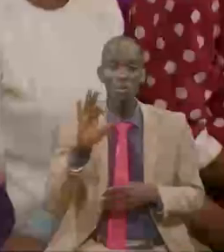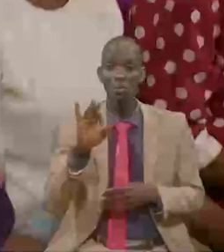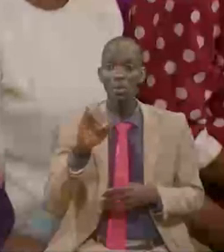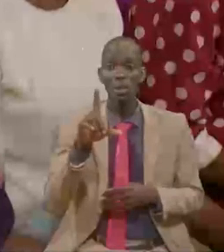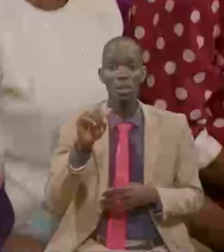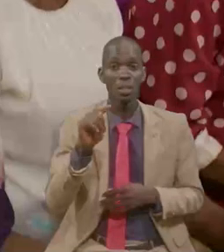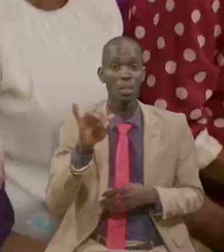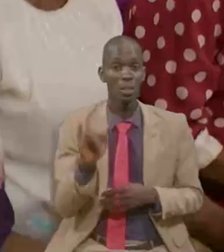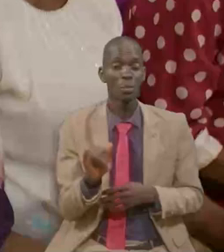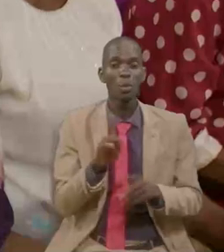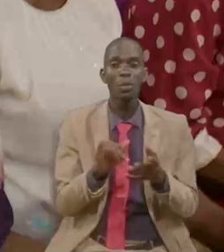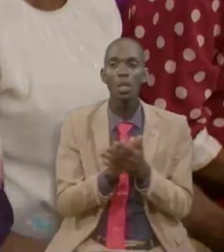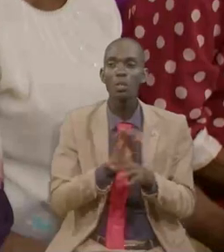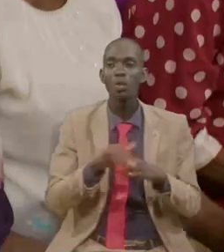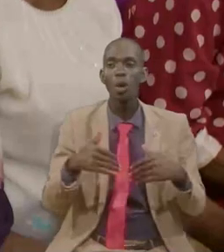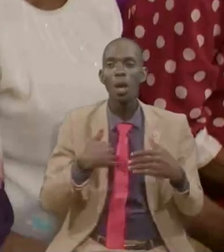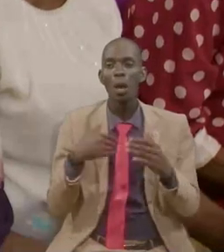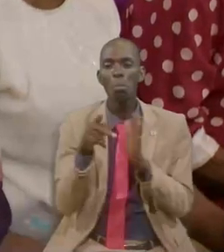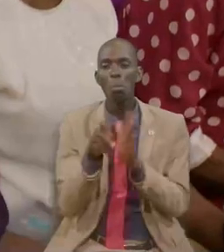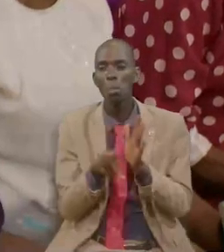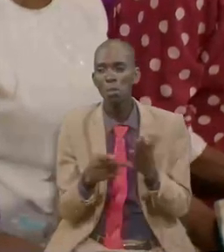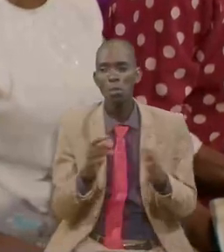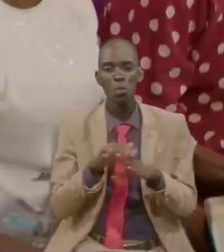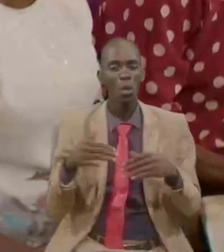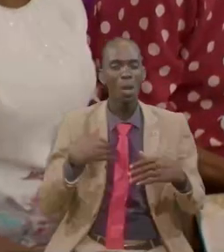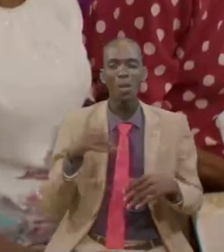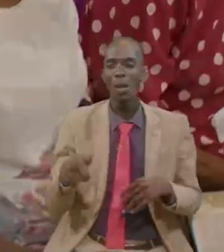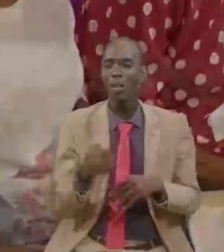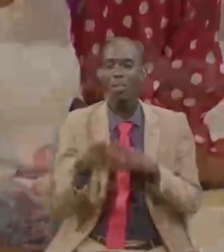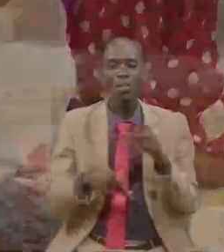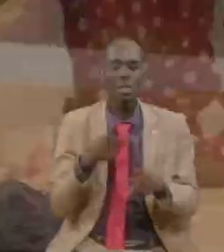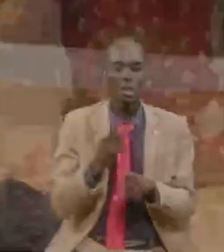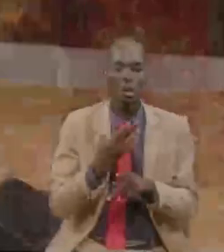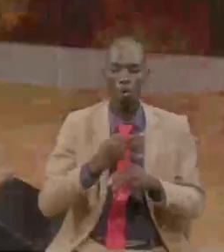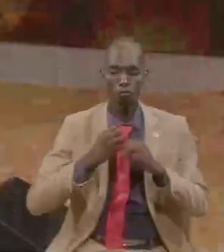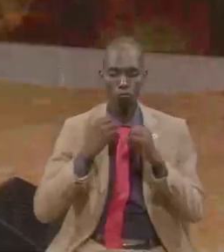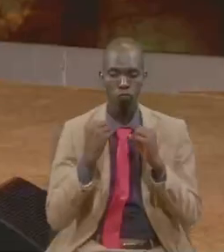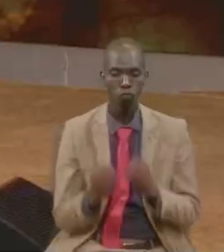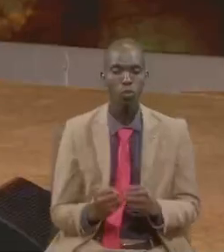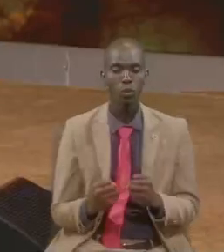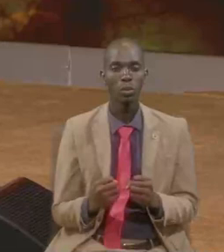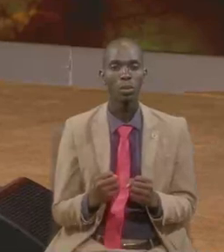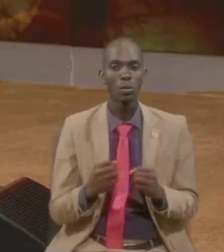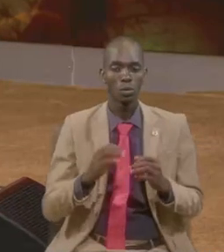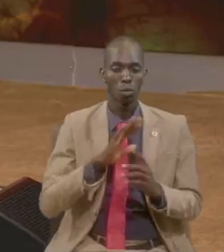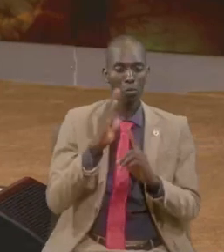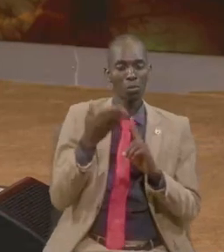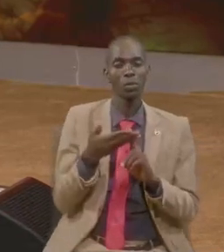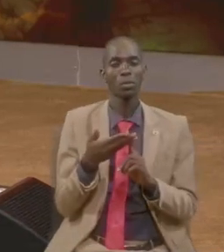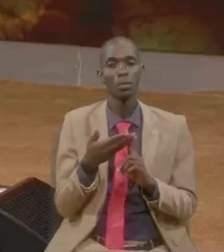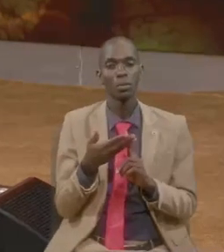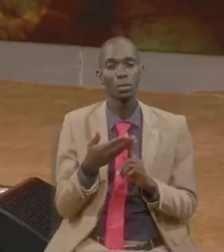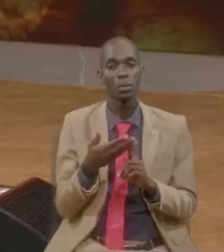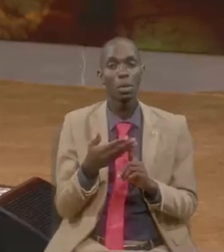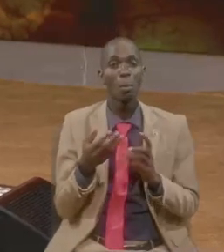gens qui n'ont pas de principe, les gens qui n'ont pas une ferme position, une